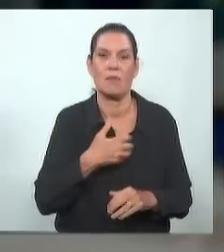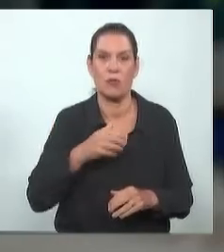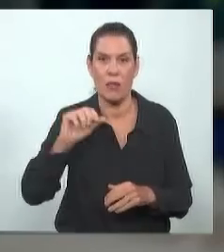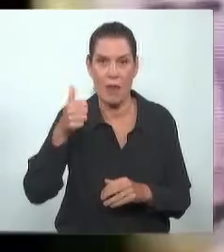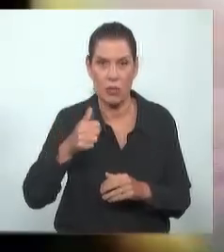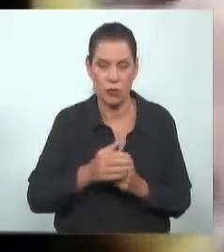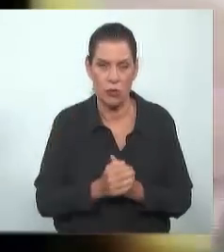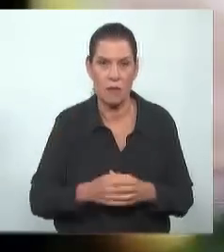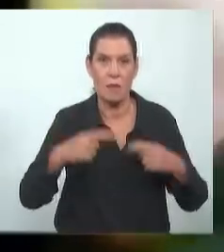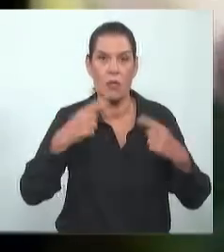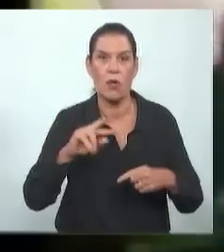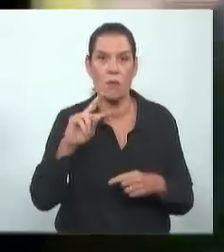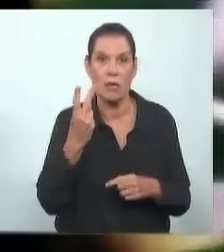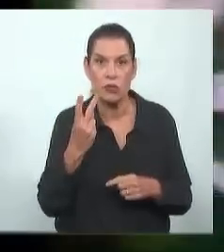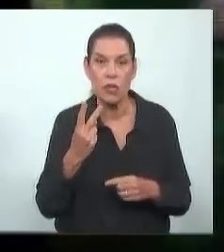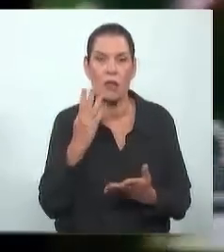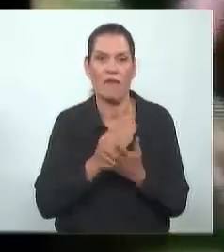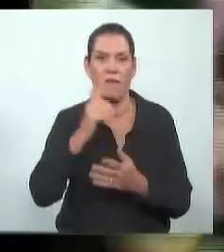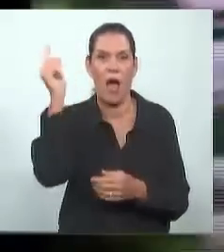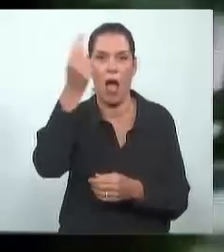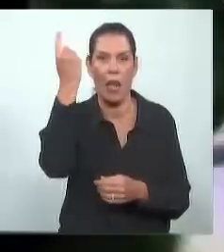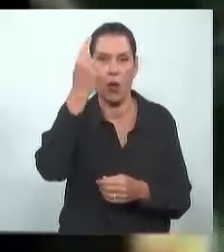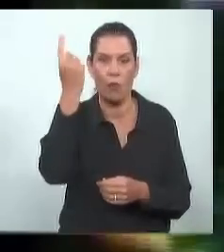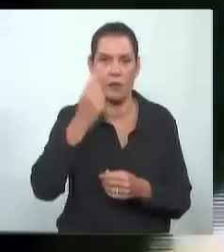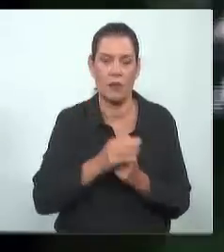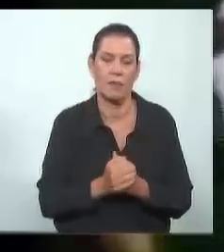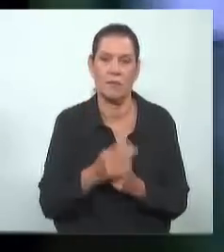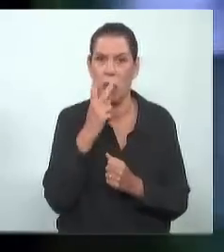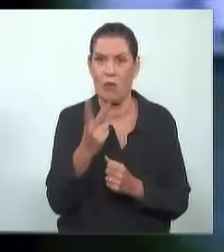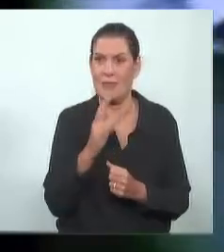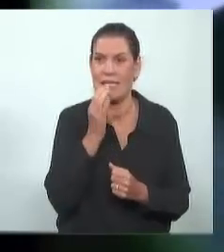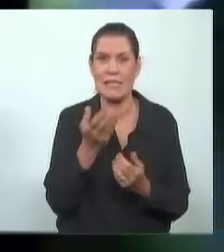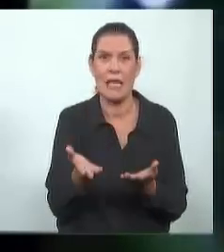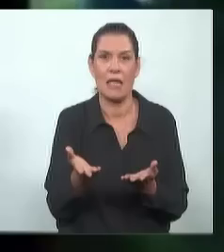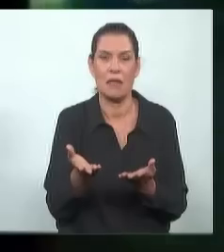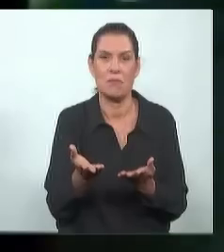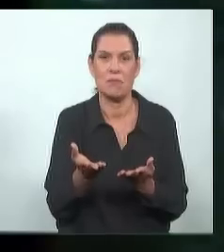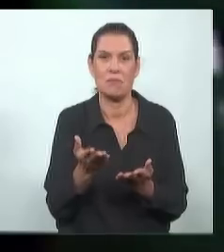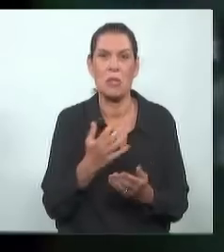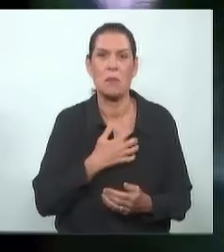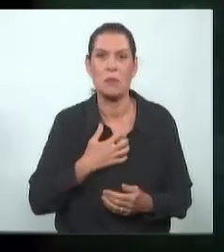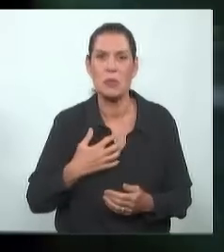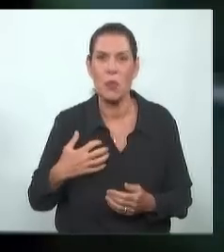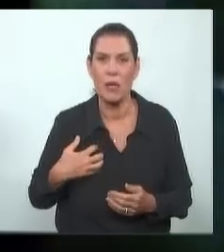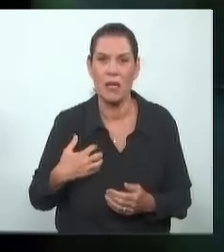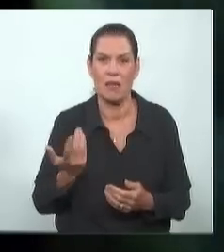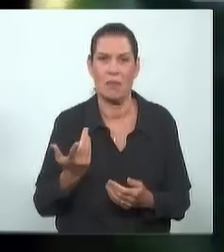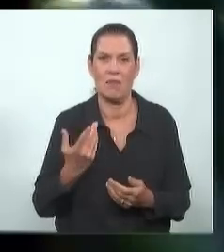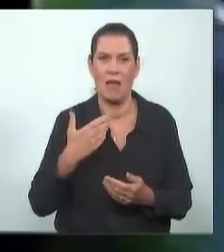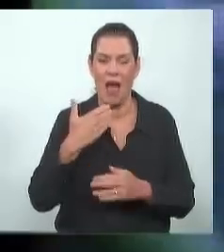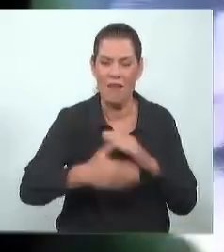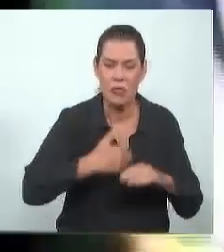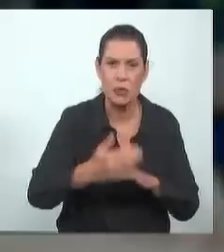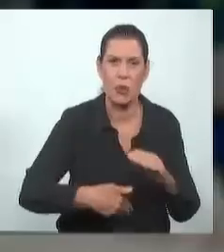נחתו הליקופטרים. חבר'ה צעירים שפצועים, הגיעו עם חבישות והגיעו קטועים,